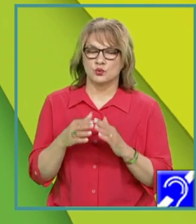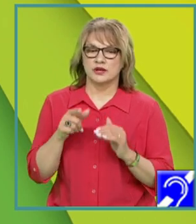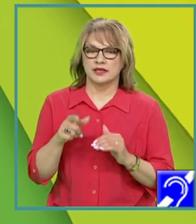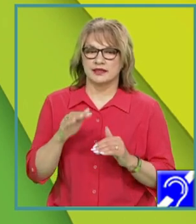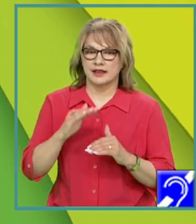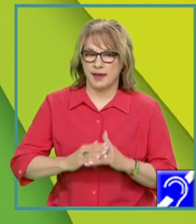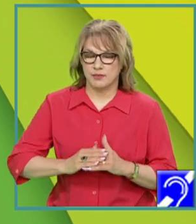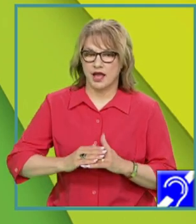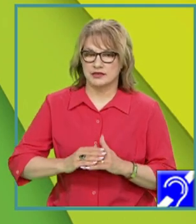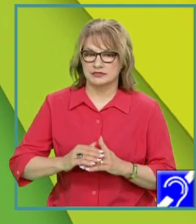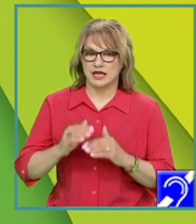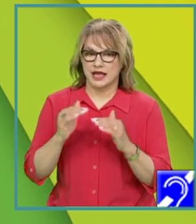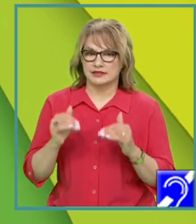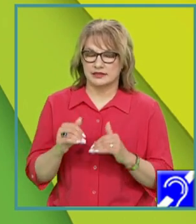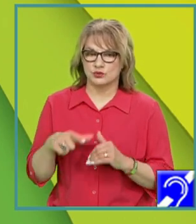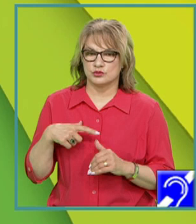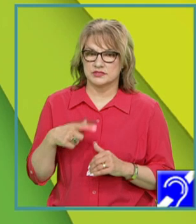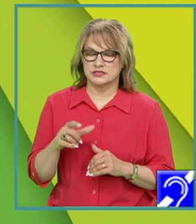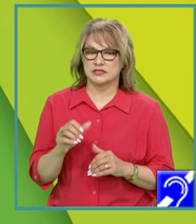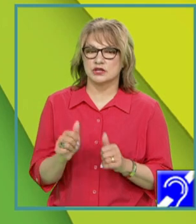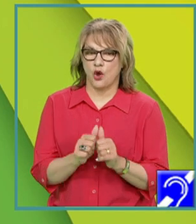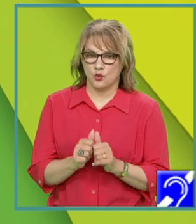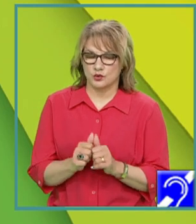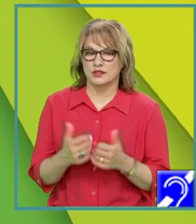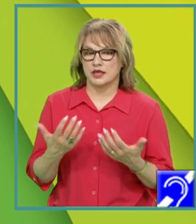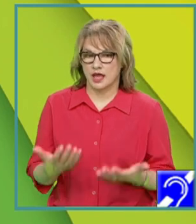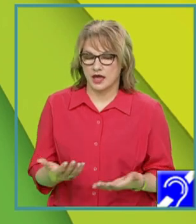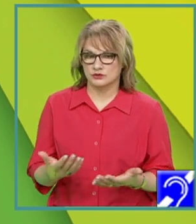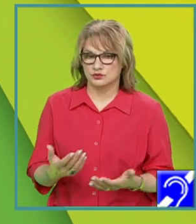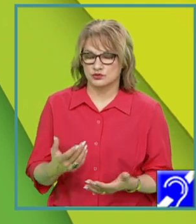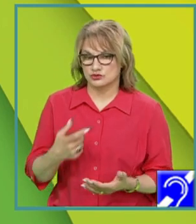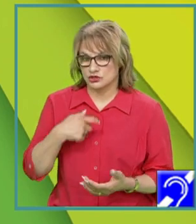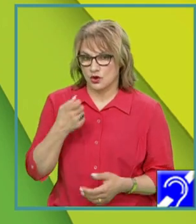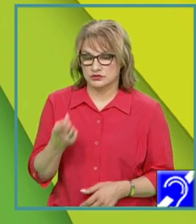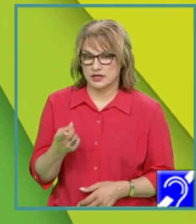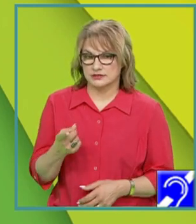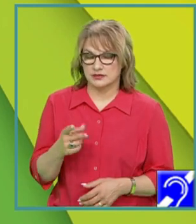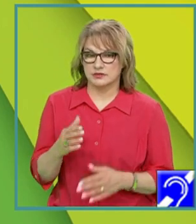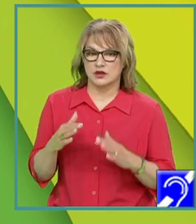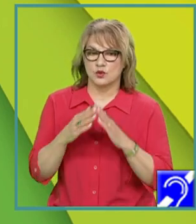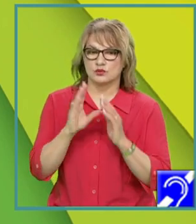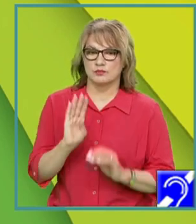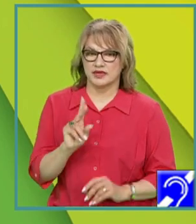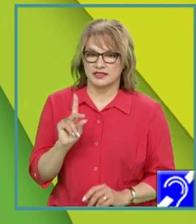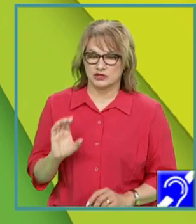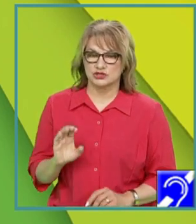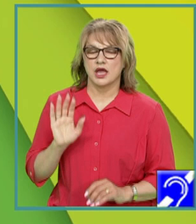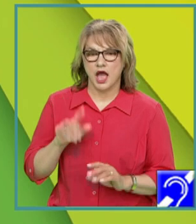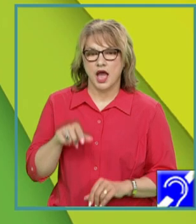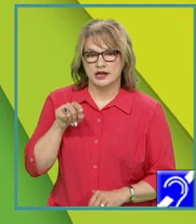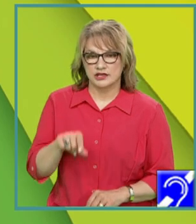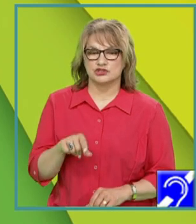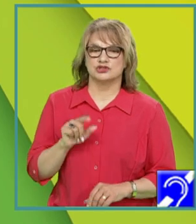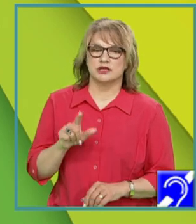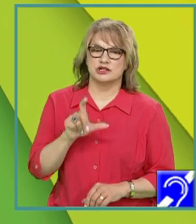la baza triunghiului sunt congruente atunci constatăm că unghiul b d c are și el